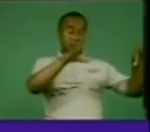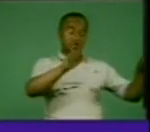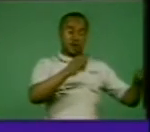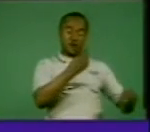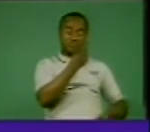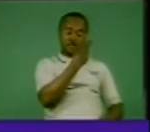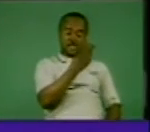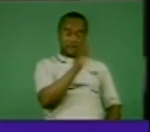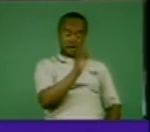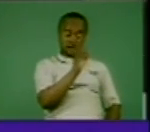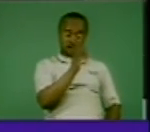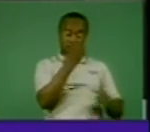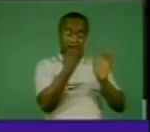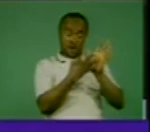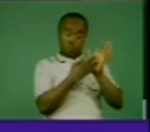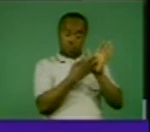hadi 208A.